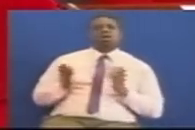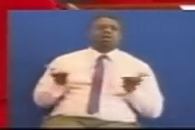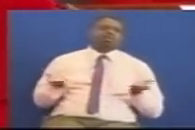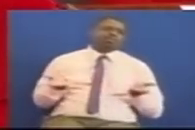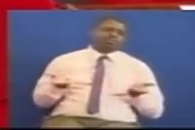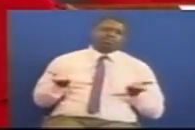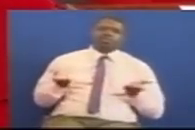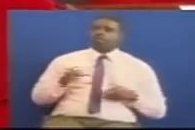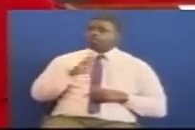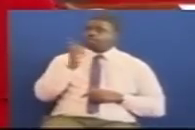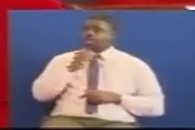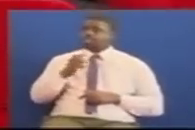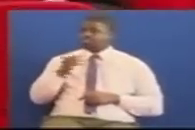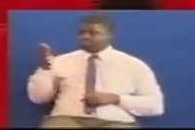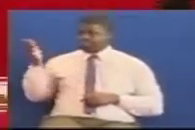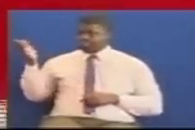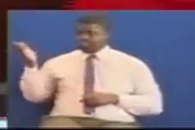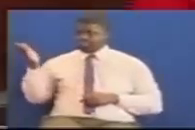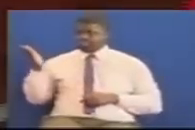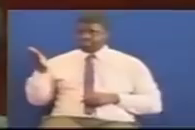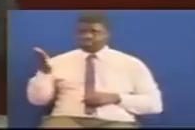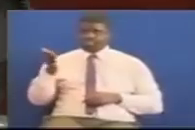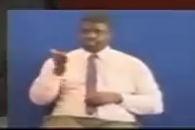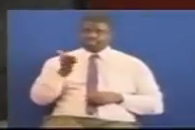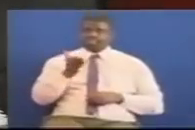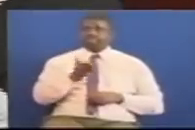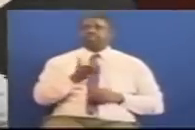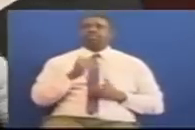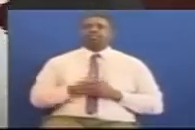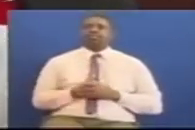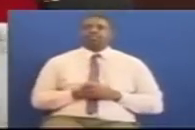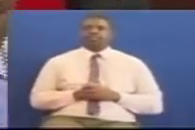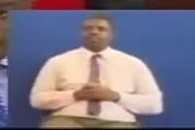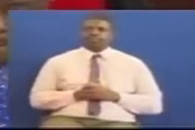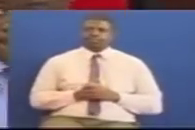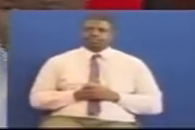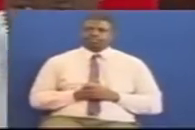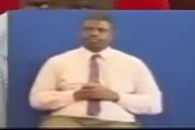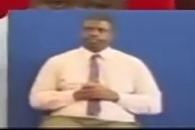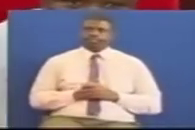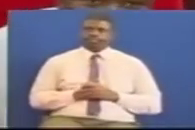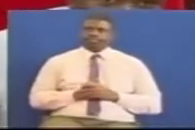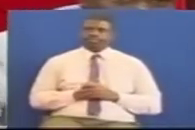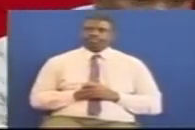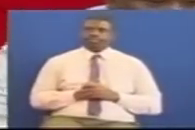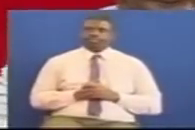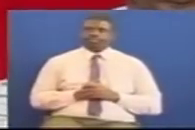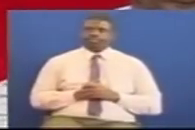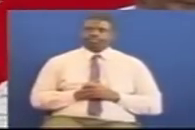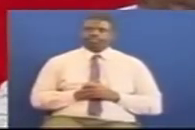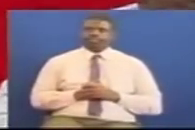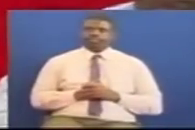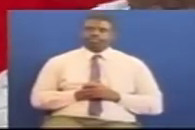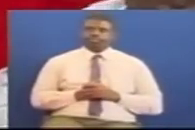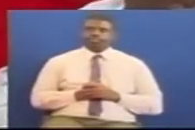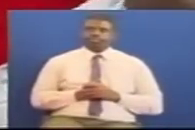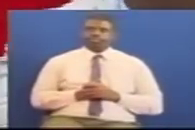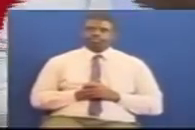wa Mambo ya Ndani ya Nchi, Mheshimiwa Kangi Lugola. Kangi Lugola.